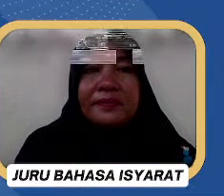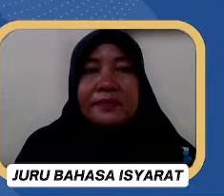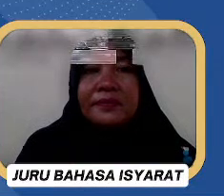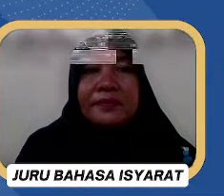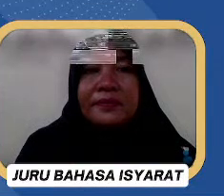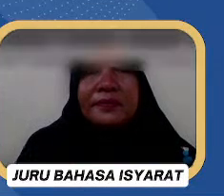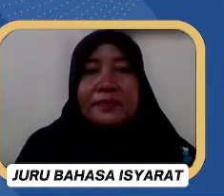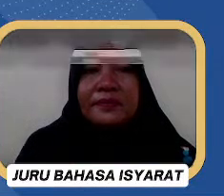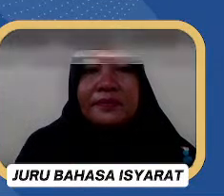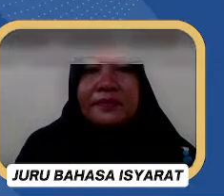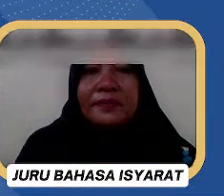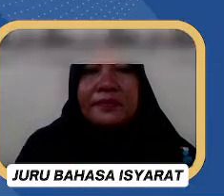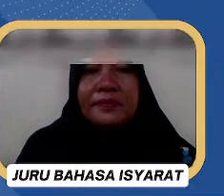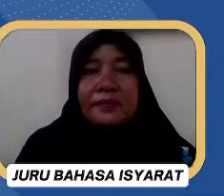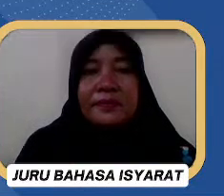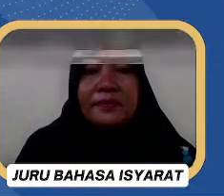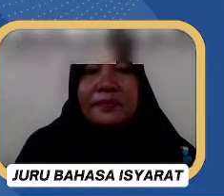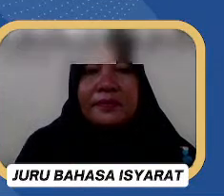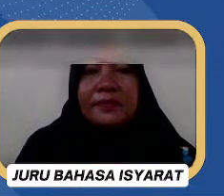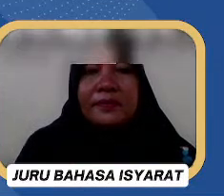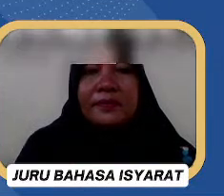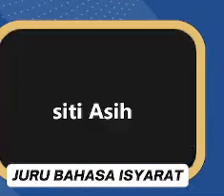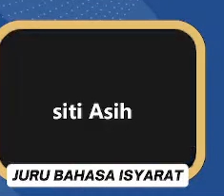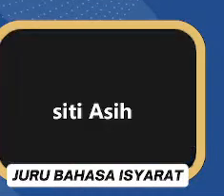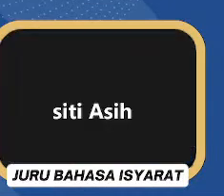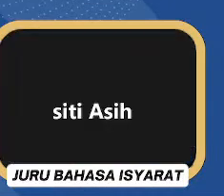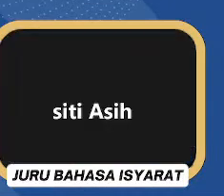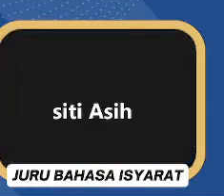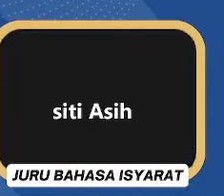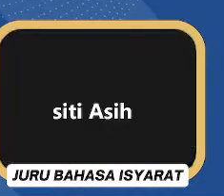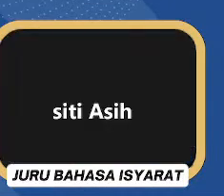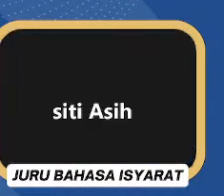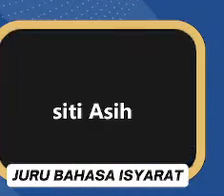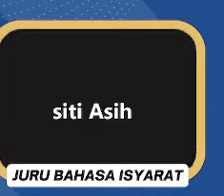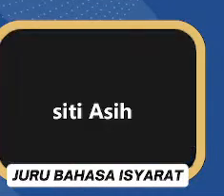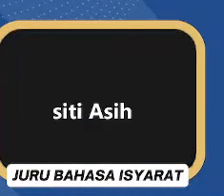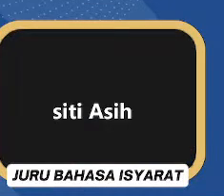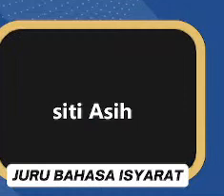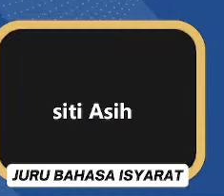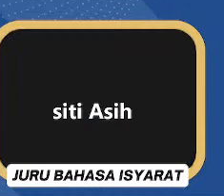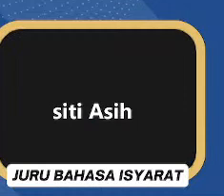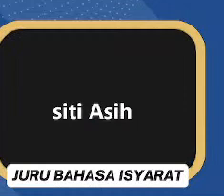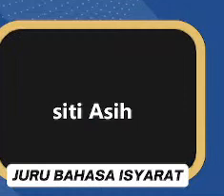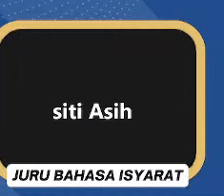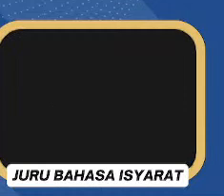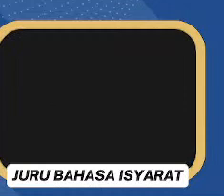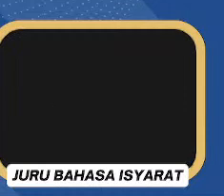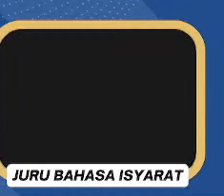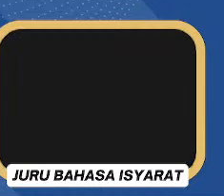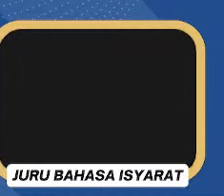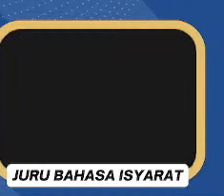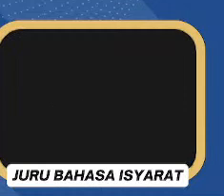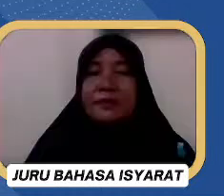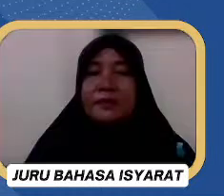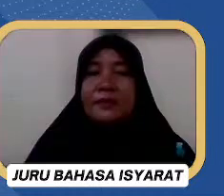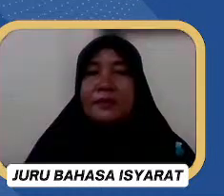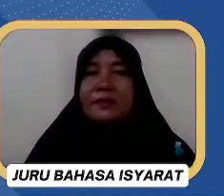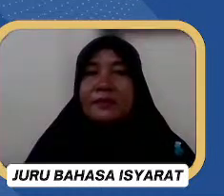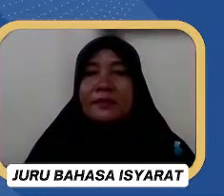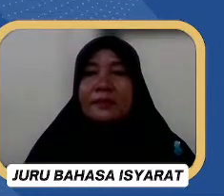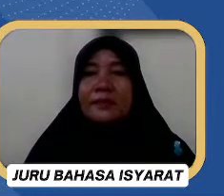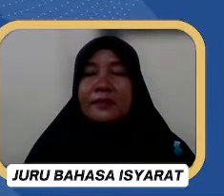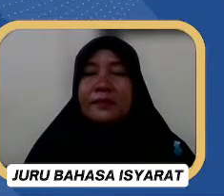anak-anak terutama di kalangan pelajar. Yang pertama ada backup-nya adalah kita ini